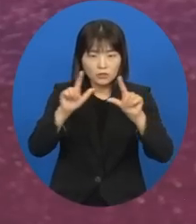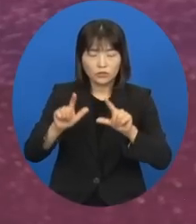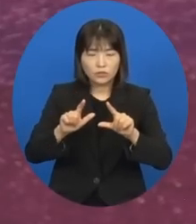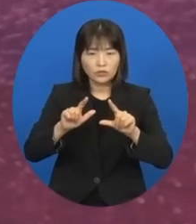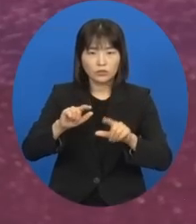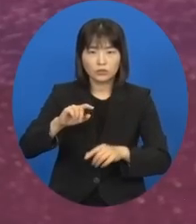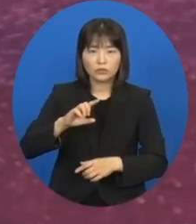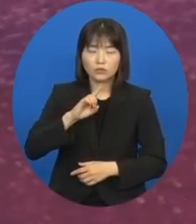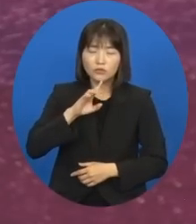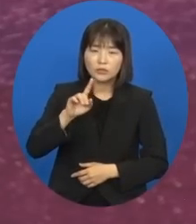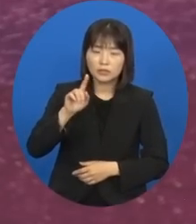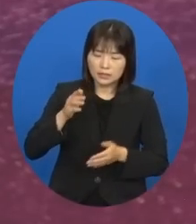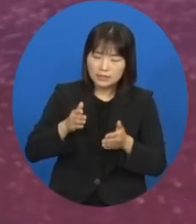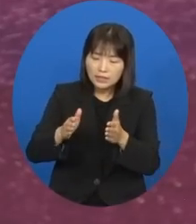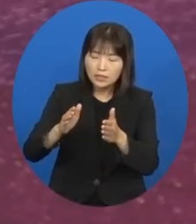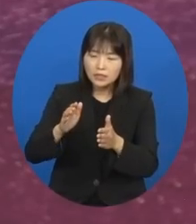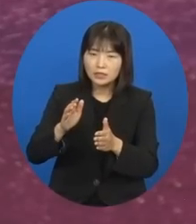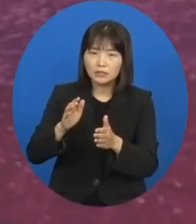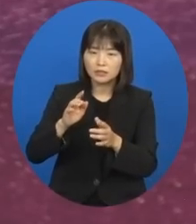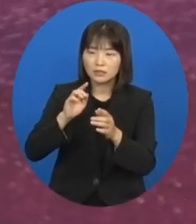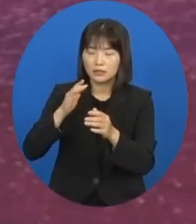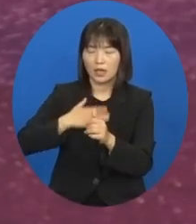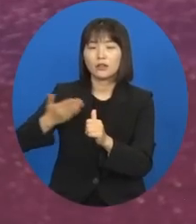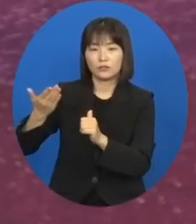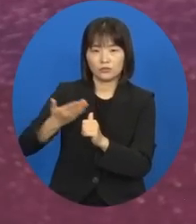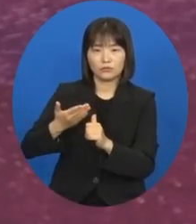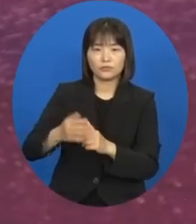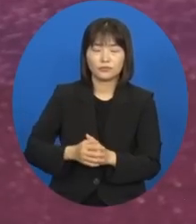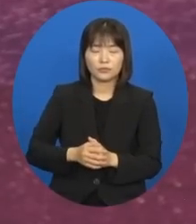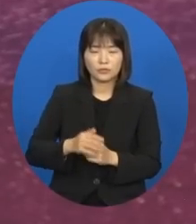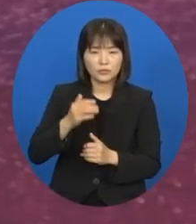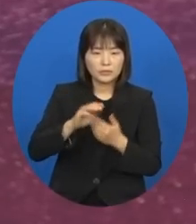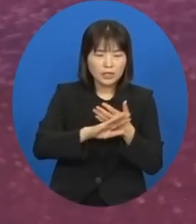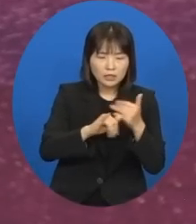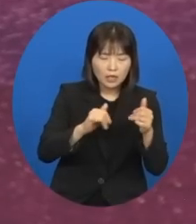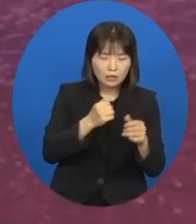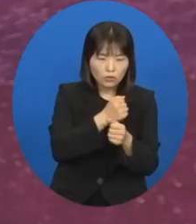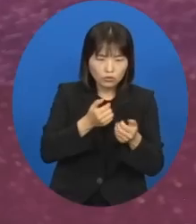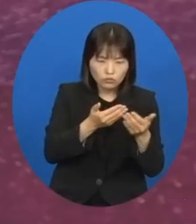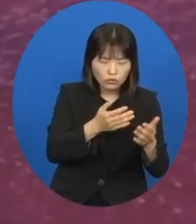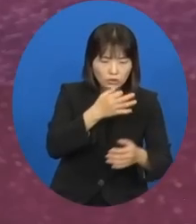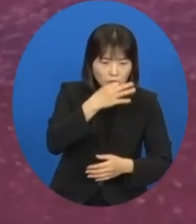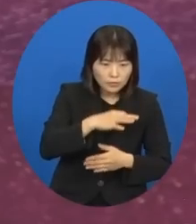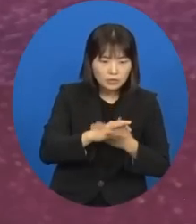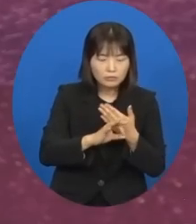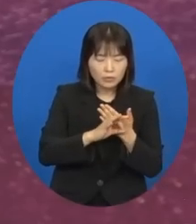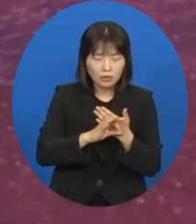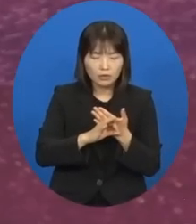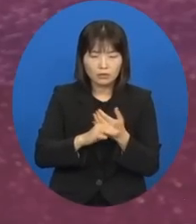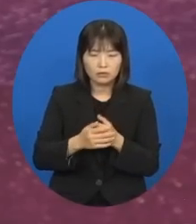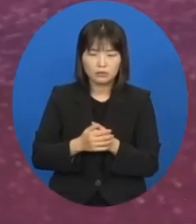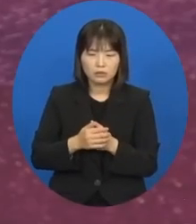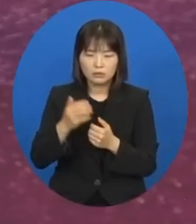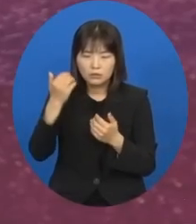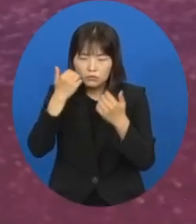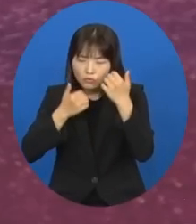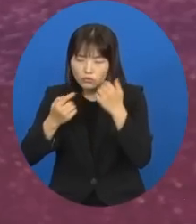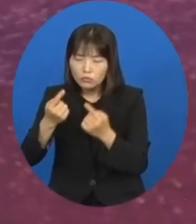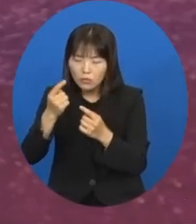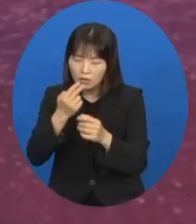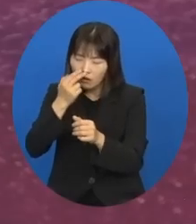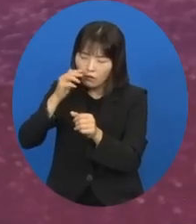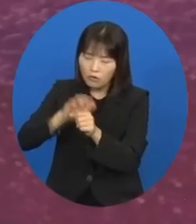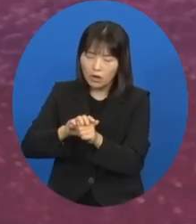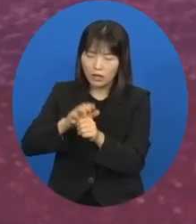소개하십니다 누군가를 용서하기 힘들다면 누구보다 억울하게 십자가를